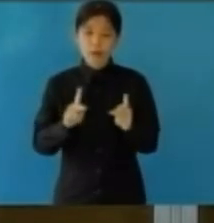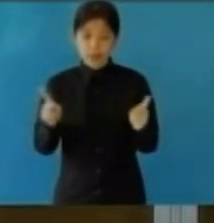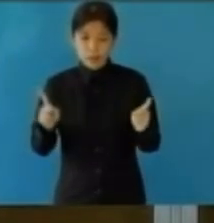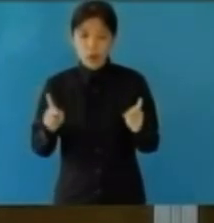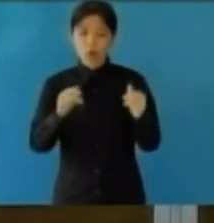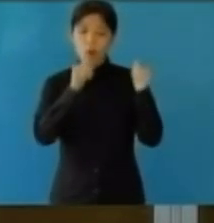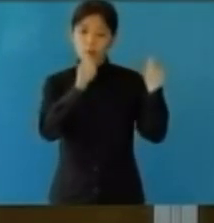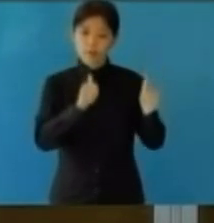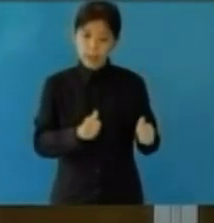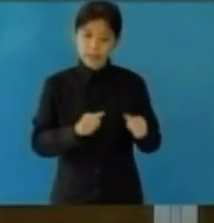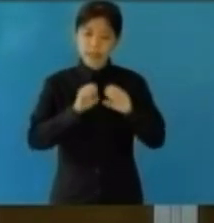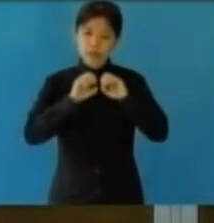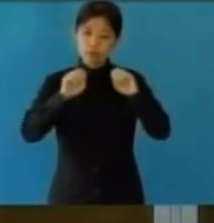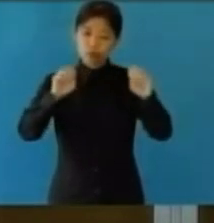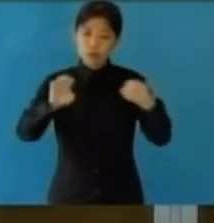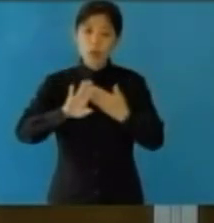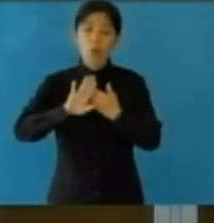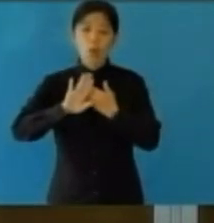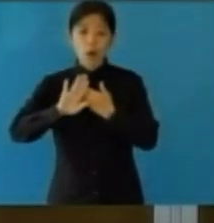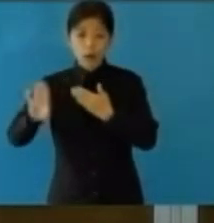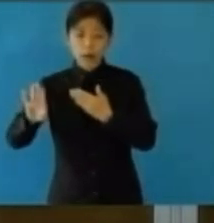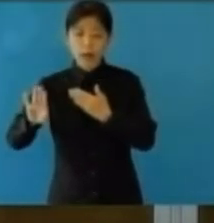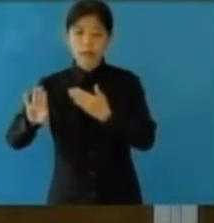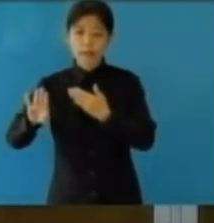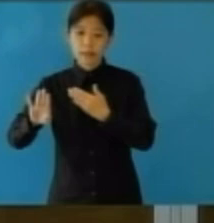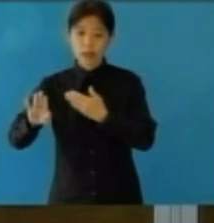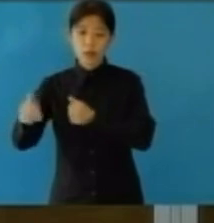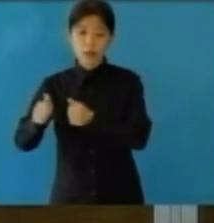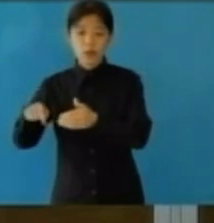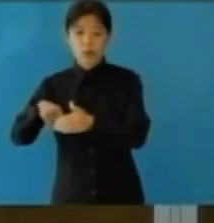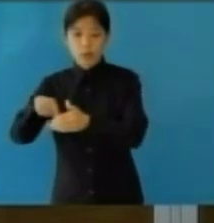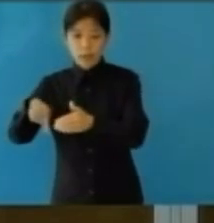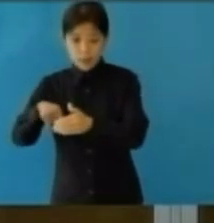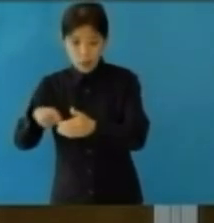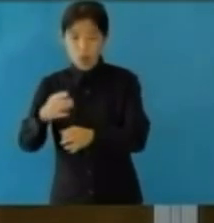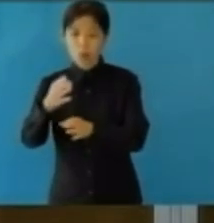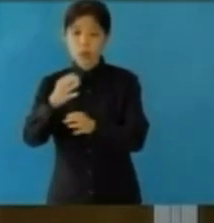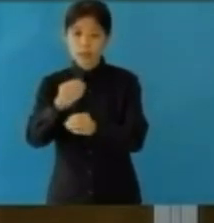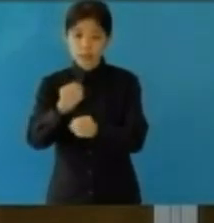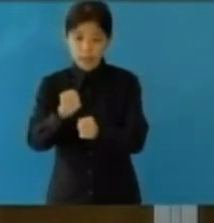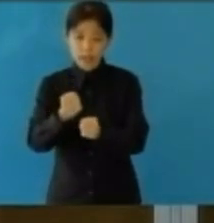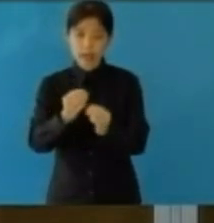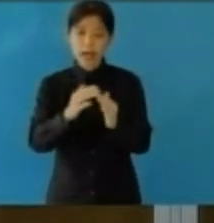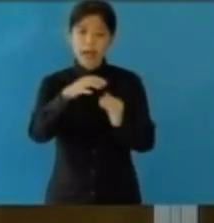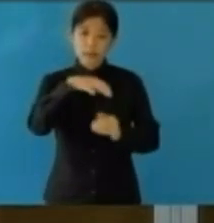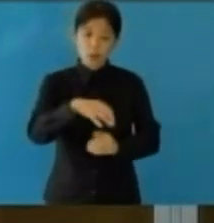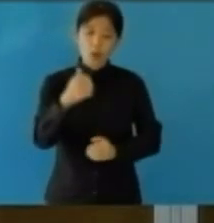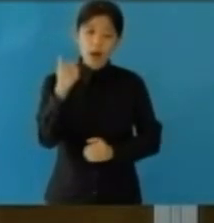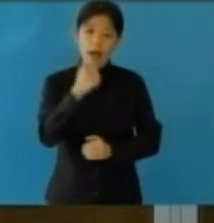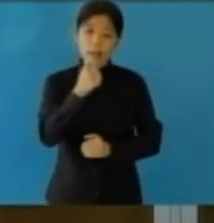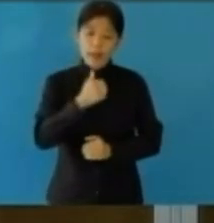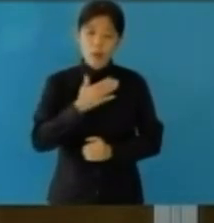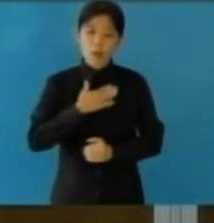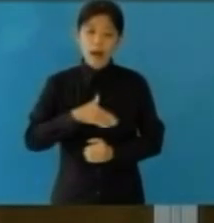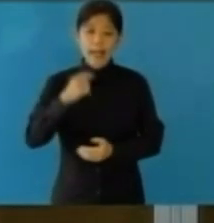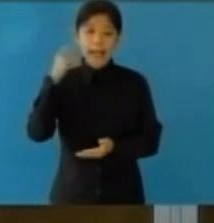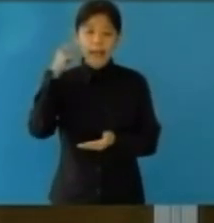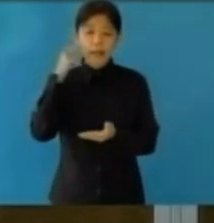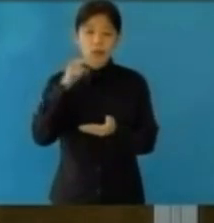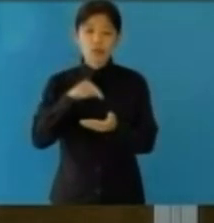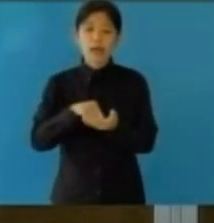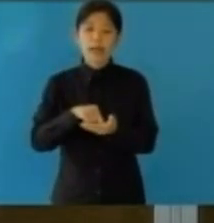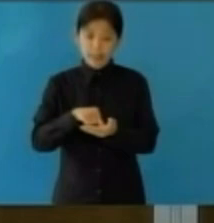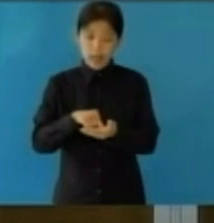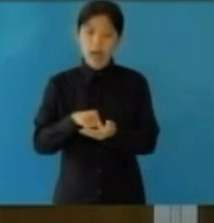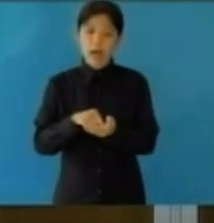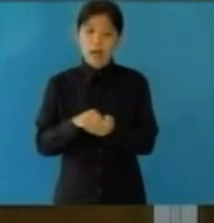周知広報する以外にも、各競技の内容や日程、会場案内などを分かりやすく記載した観戦ガイ